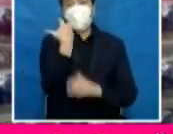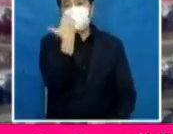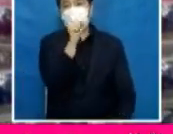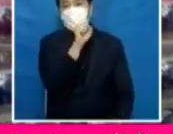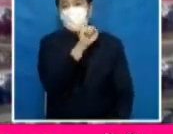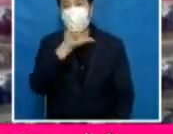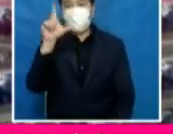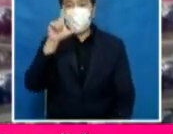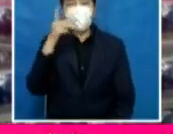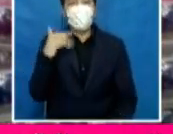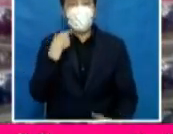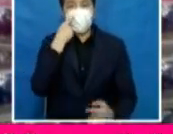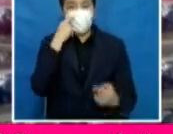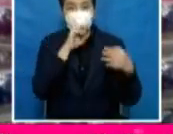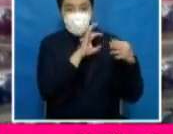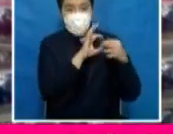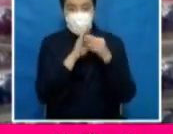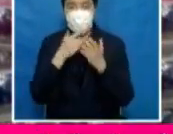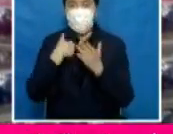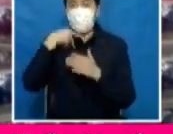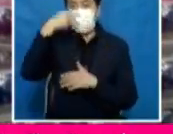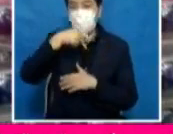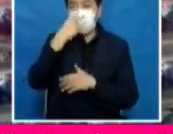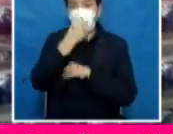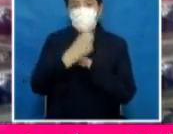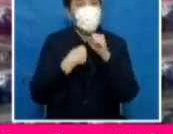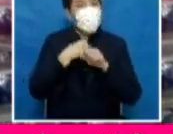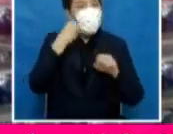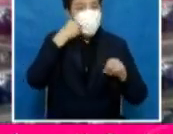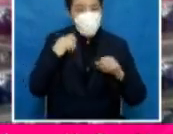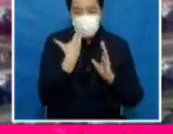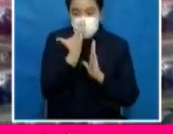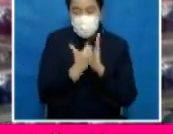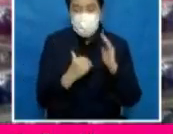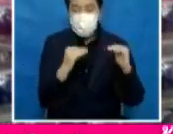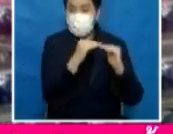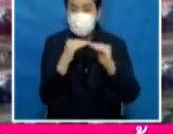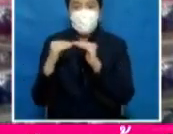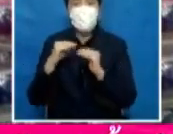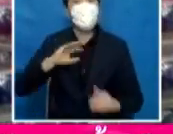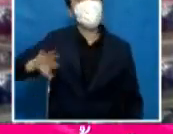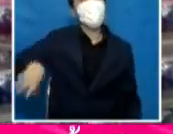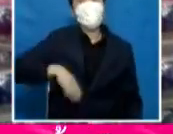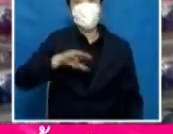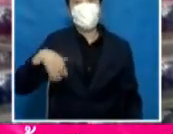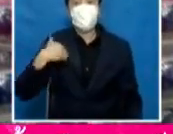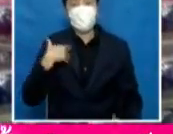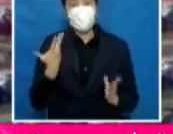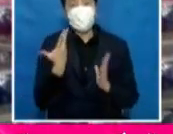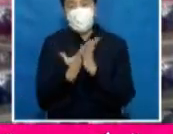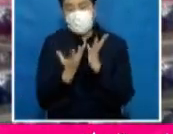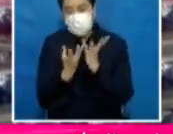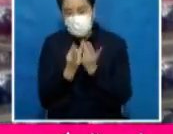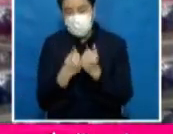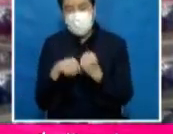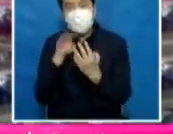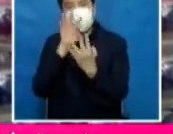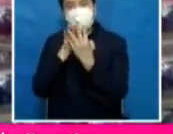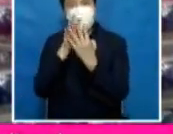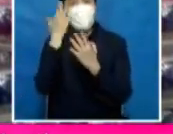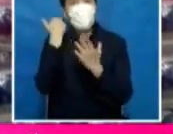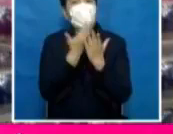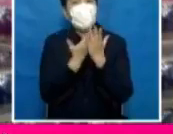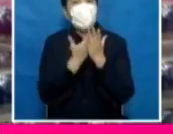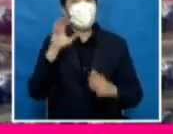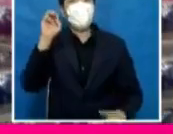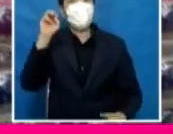าทมีผลกับสลากออมสินพิเศษ2ปีทุกงวดที่ยังมีสิทธิ์ถูกรางวัลค่ะแล้วก็รางวัลเลขท้าย4ตัวจากเดิมรางวัลละ